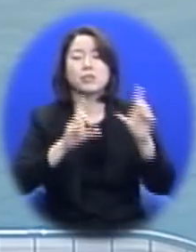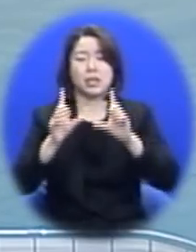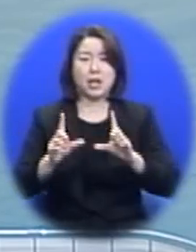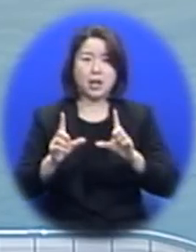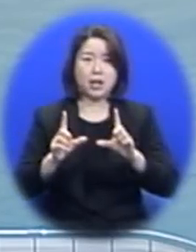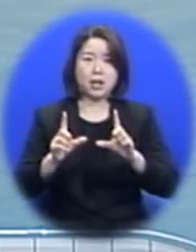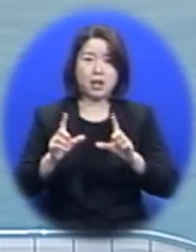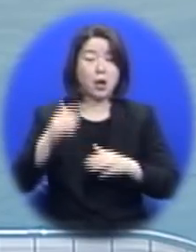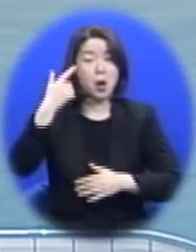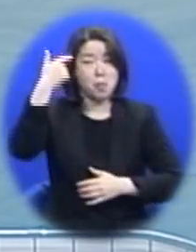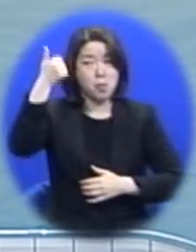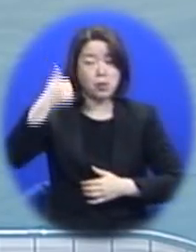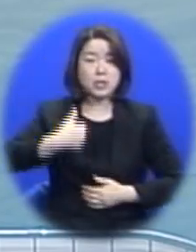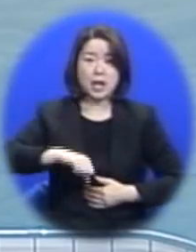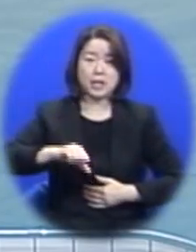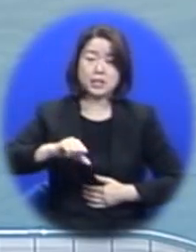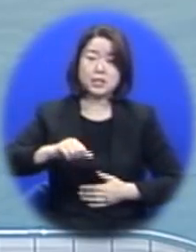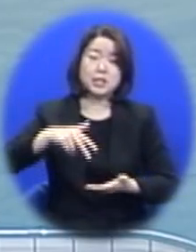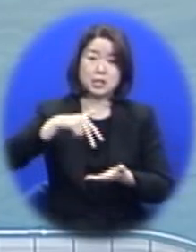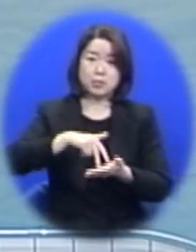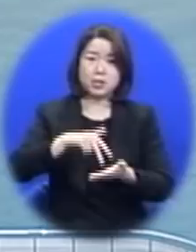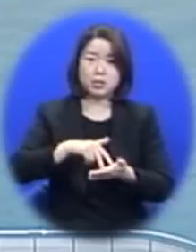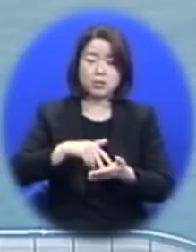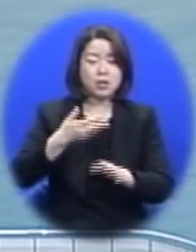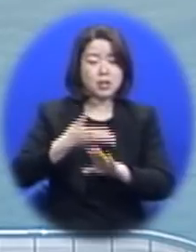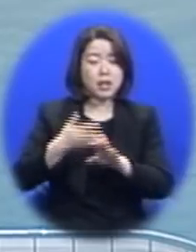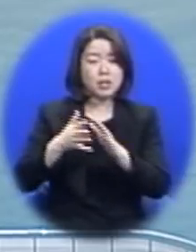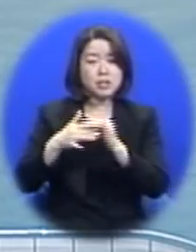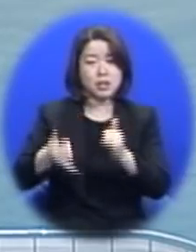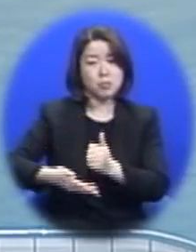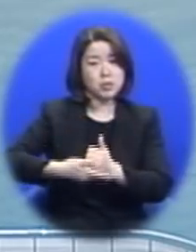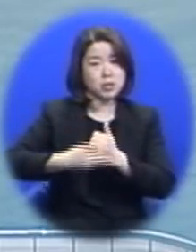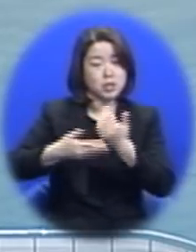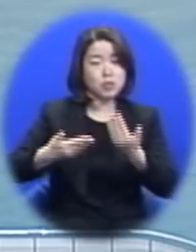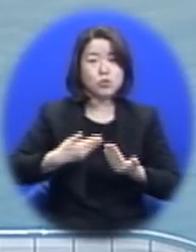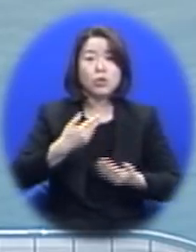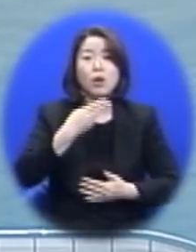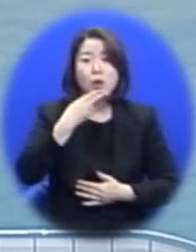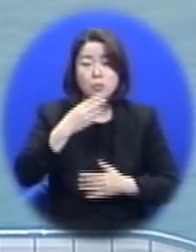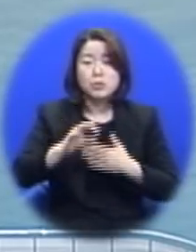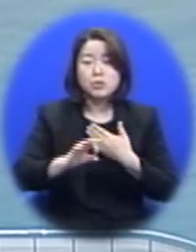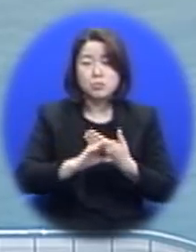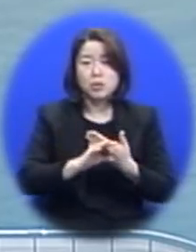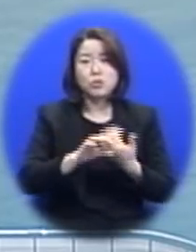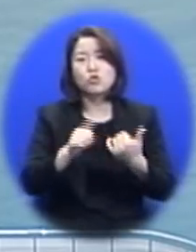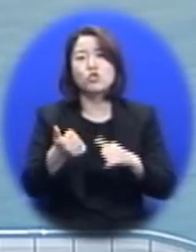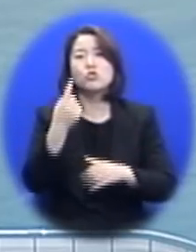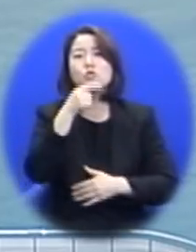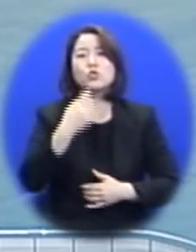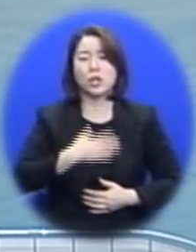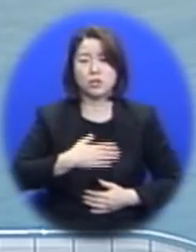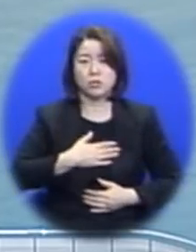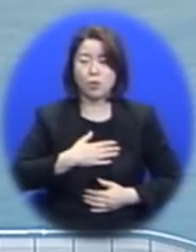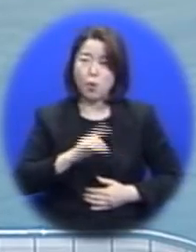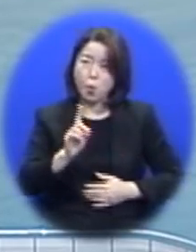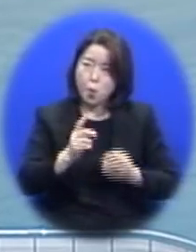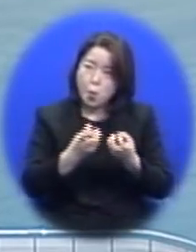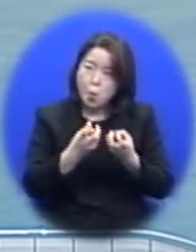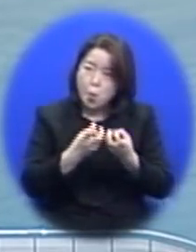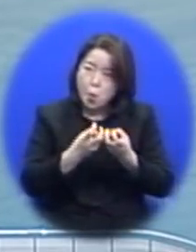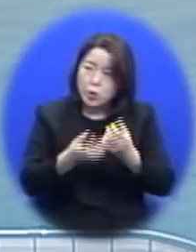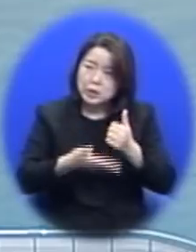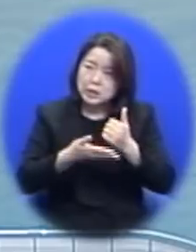칭찬이 없으면 저는 죽는 줄 알았어요. 어떻게 하면 칭찬받을 수 있을까? 그거 생각하니까